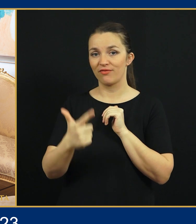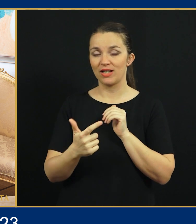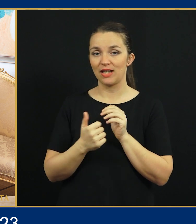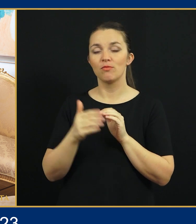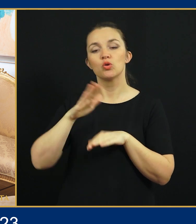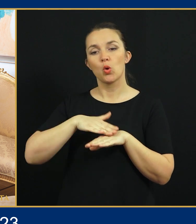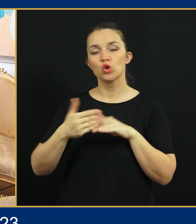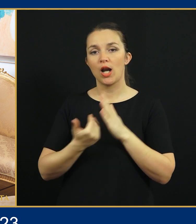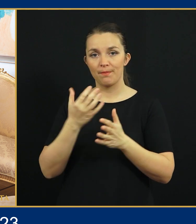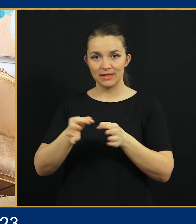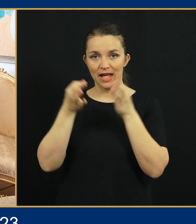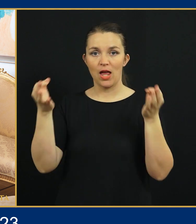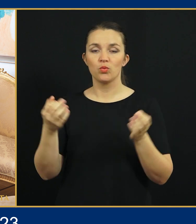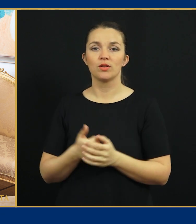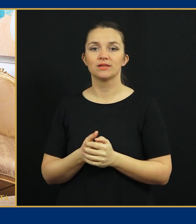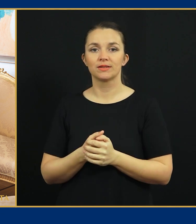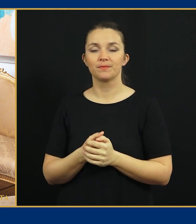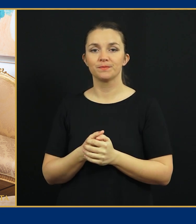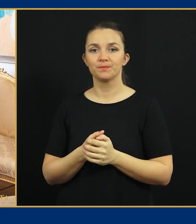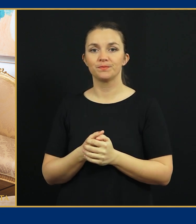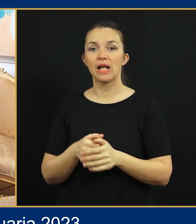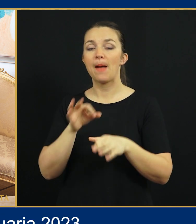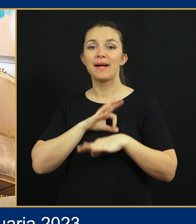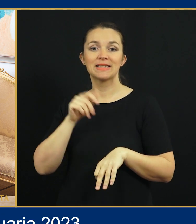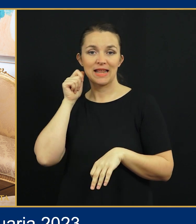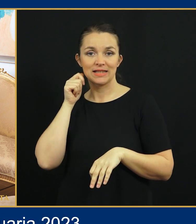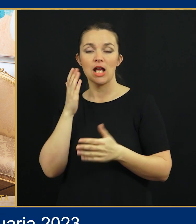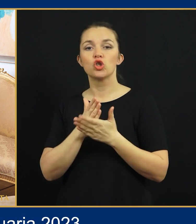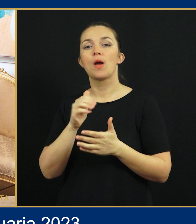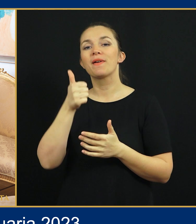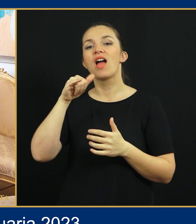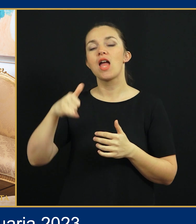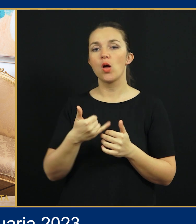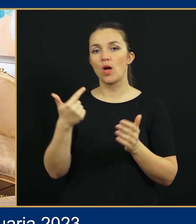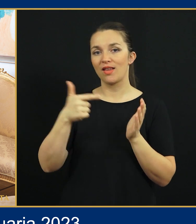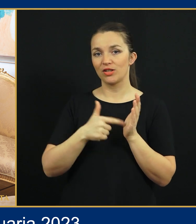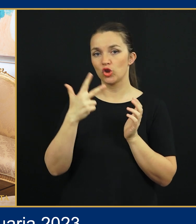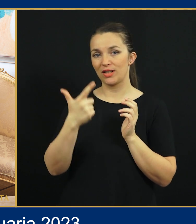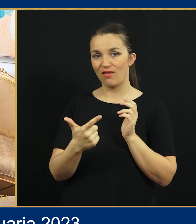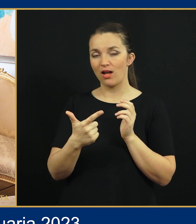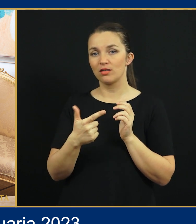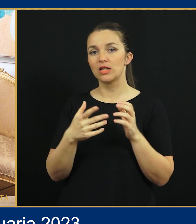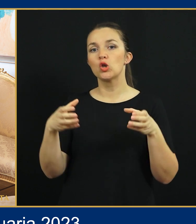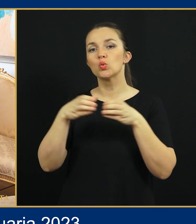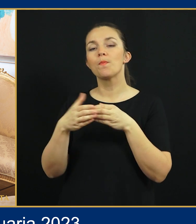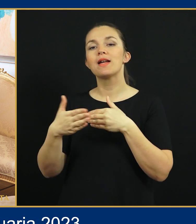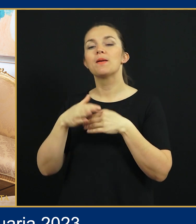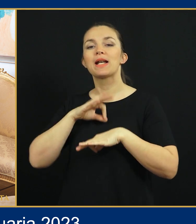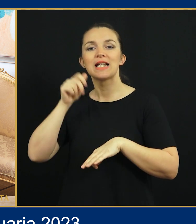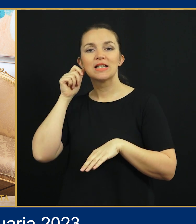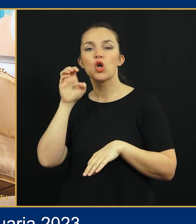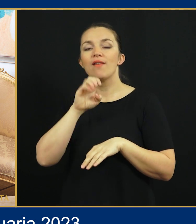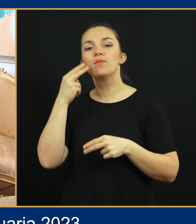1.2.2023. Sporočila za javnost. Predsednica je že 1. januarja 2023 skupaj s